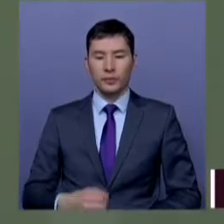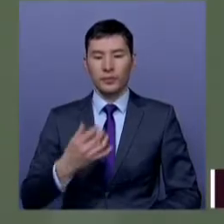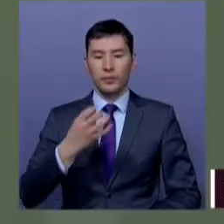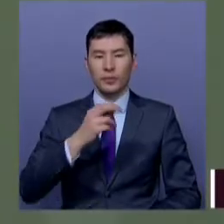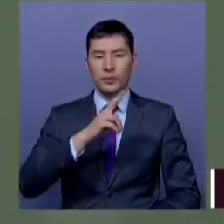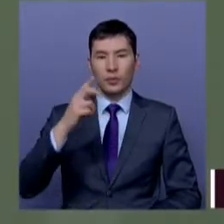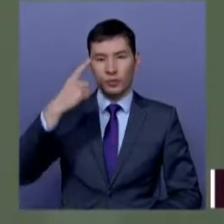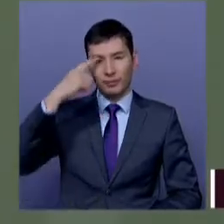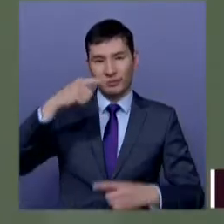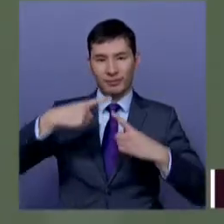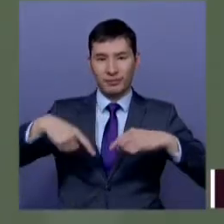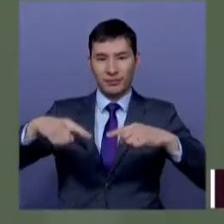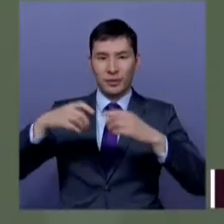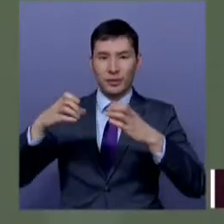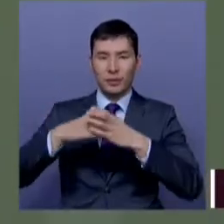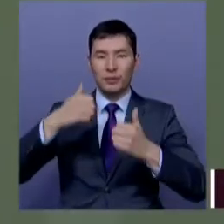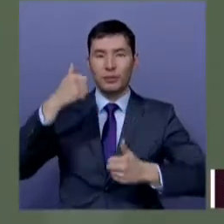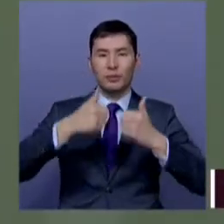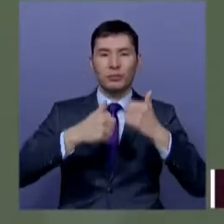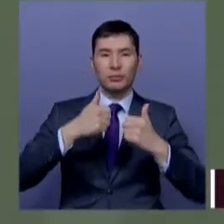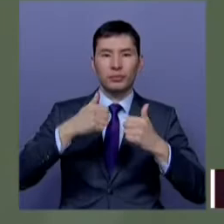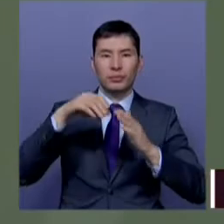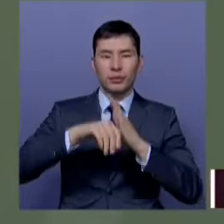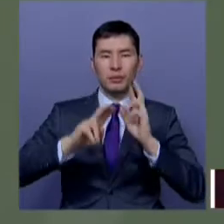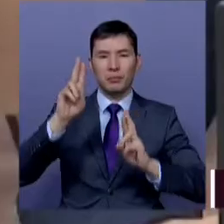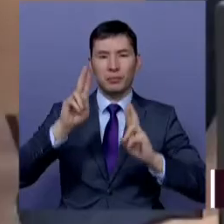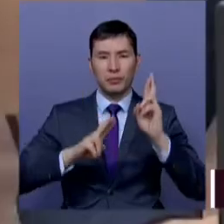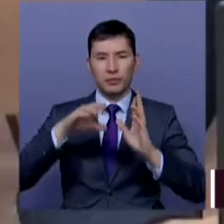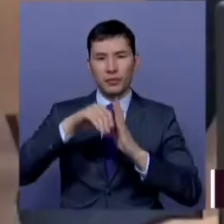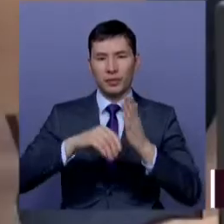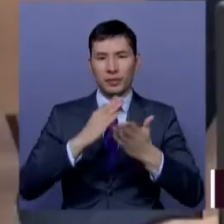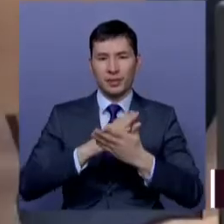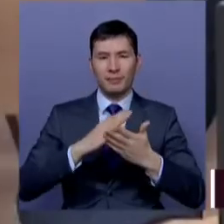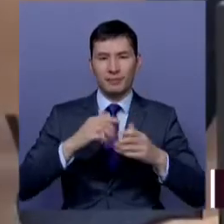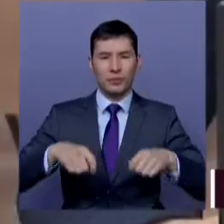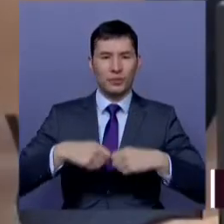ұйымдастыру комитеті тарапынан олимпиаданы өткізу ережелерінің өрескел бұзылғаны да анықталды.